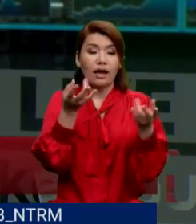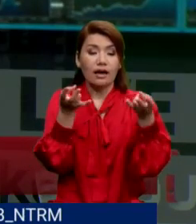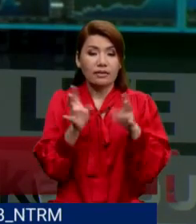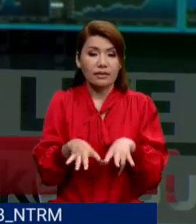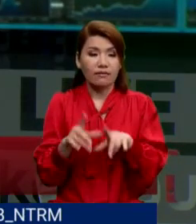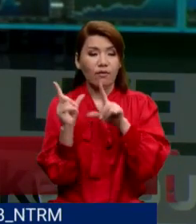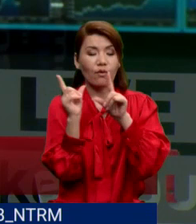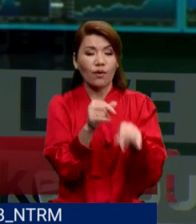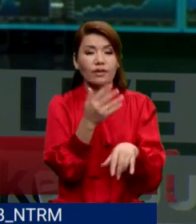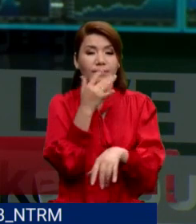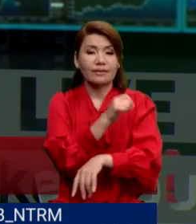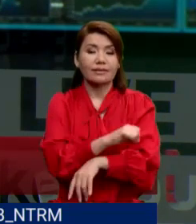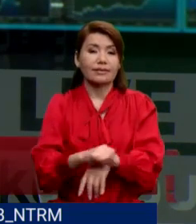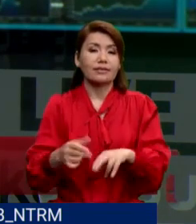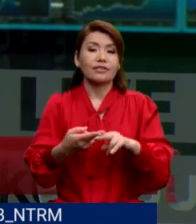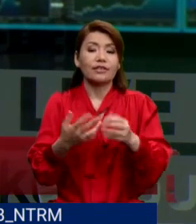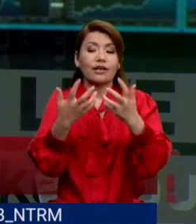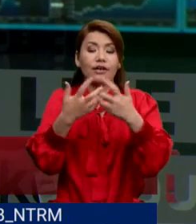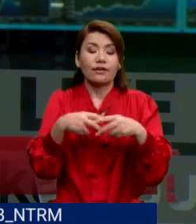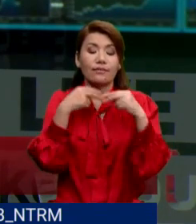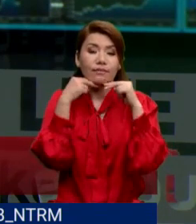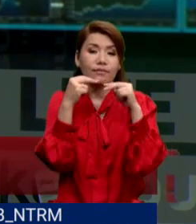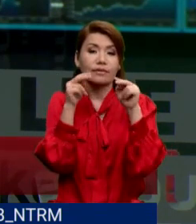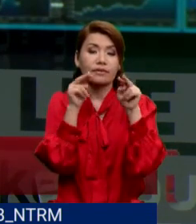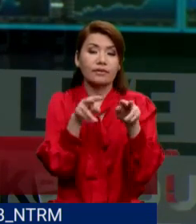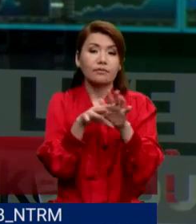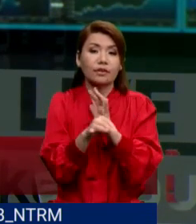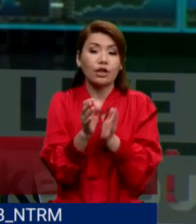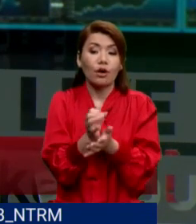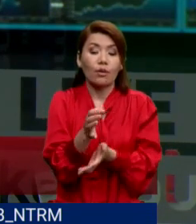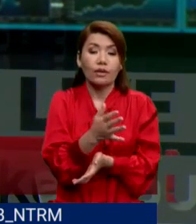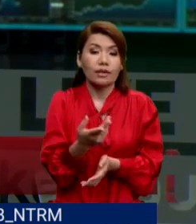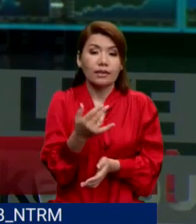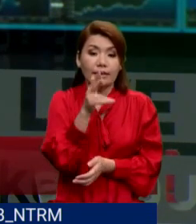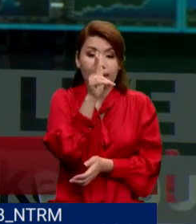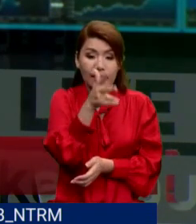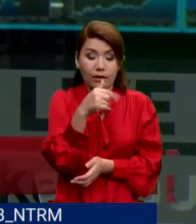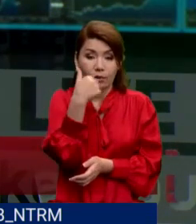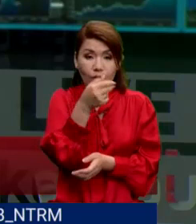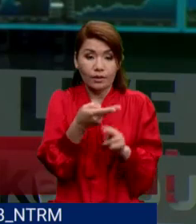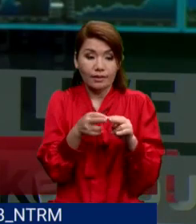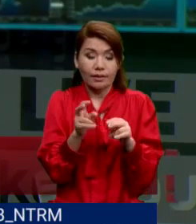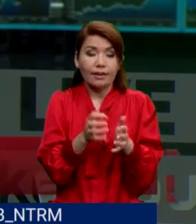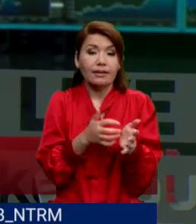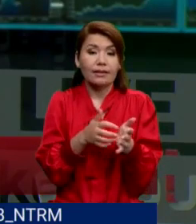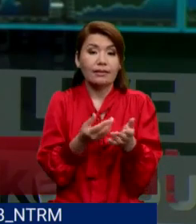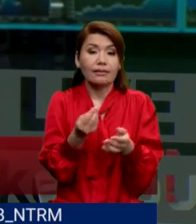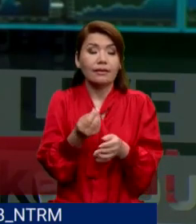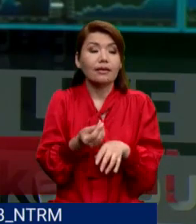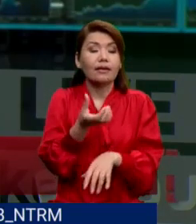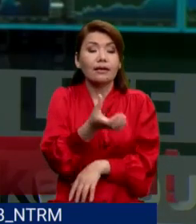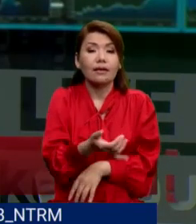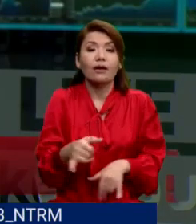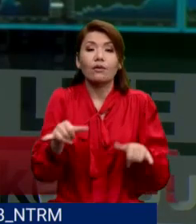Көңіл көншітпейтін бұл статистика есеп комитетінің назарын іліккен. Мемлекеттік аудиторлар соңғы 3 жылда кадр тапшылығын жоюға бөлінген